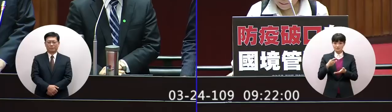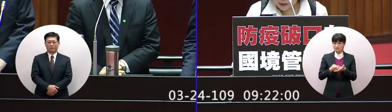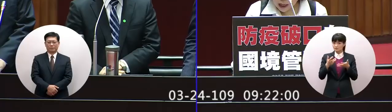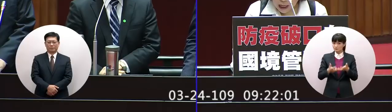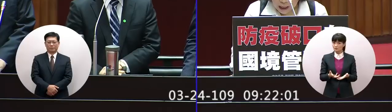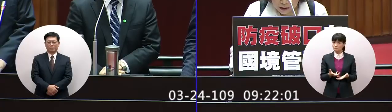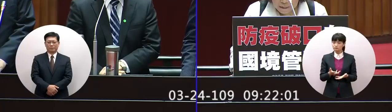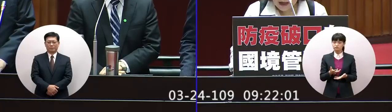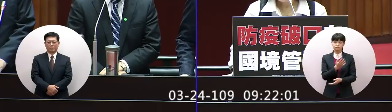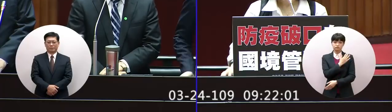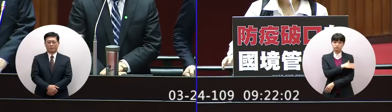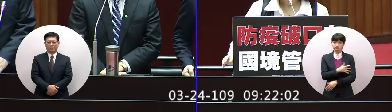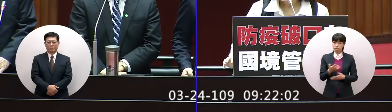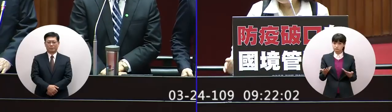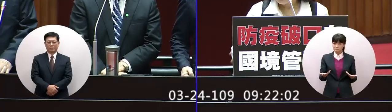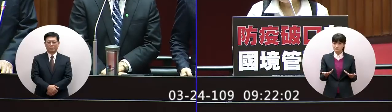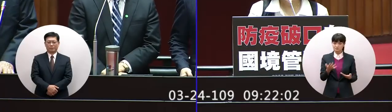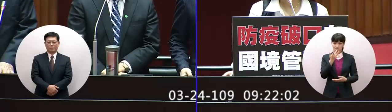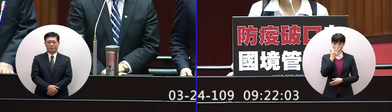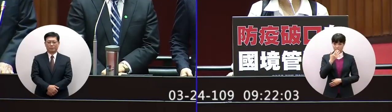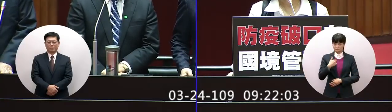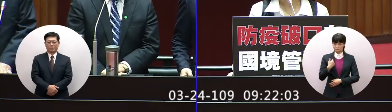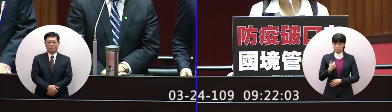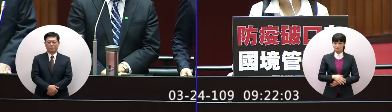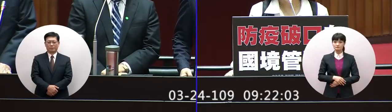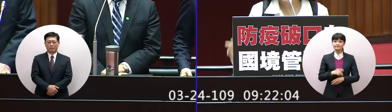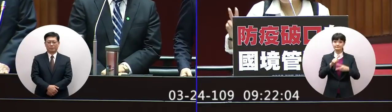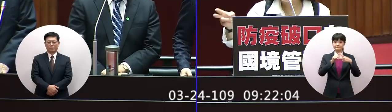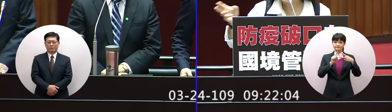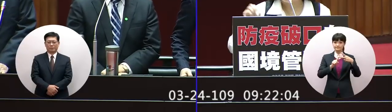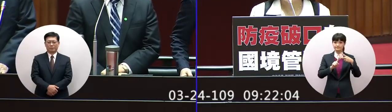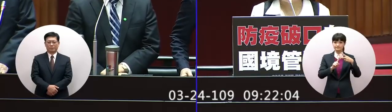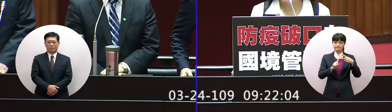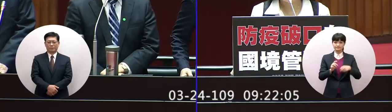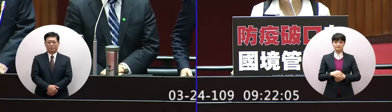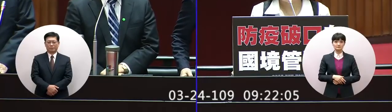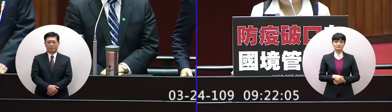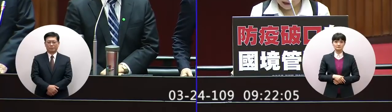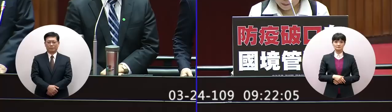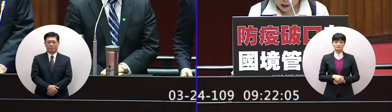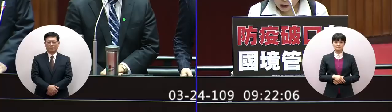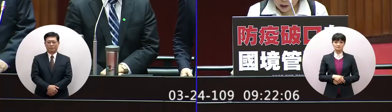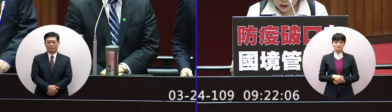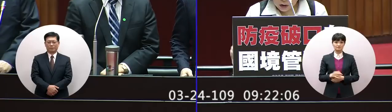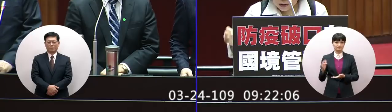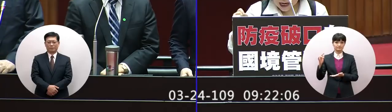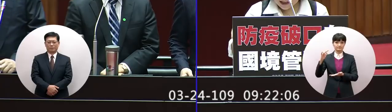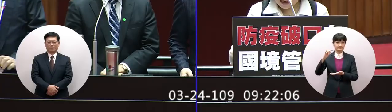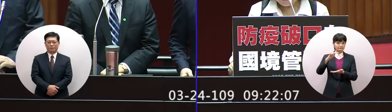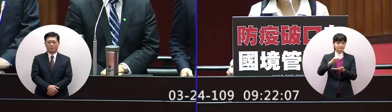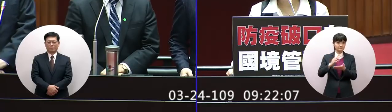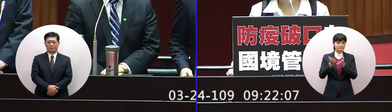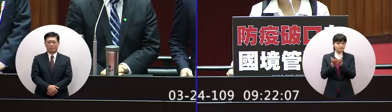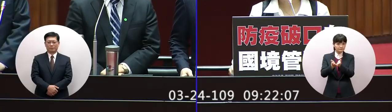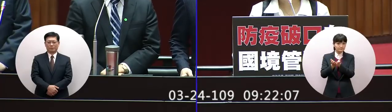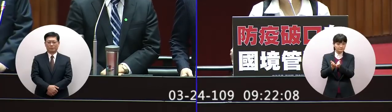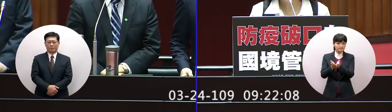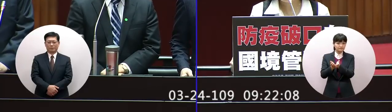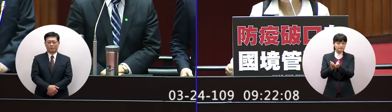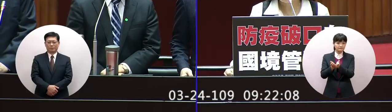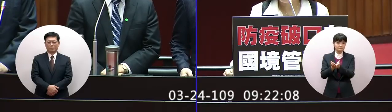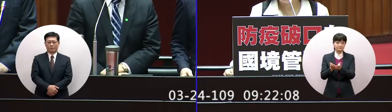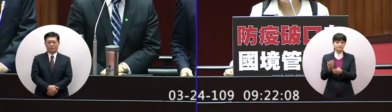不了解。那么我要提的第二个案例是发生从海路上来的啊，就在